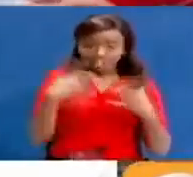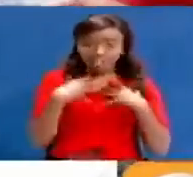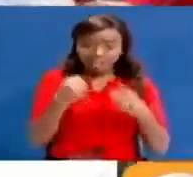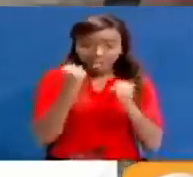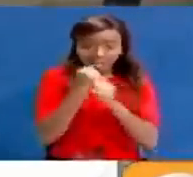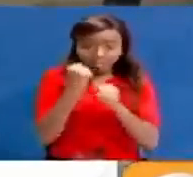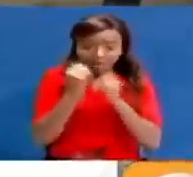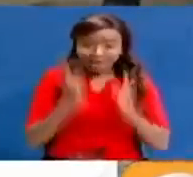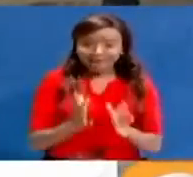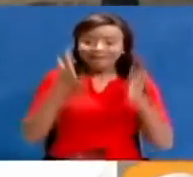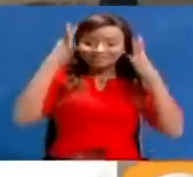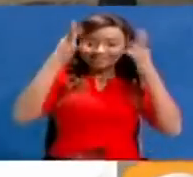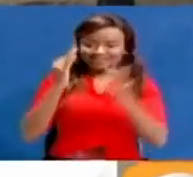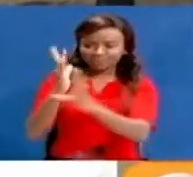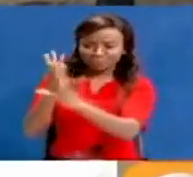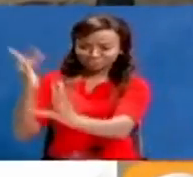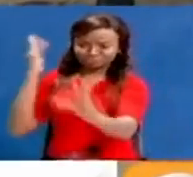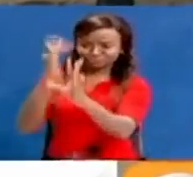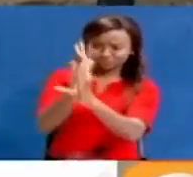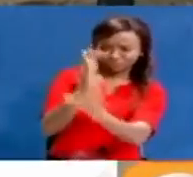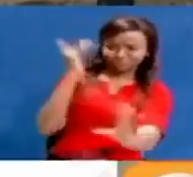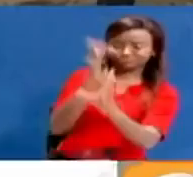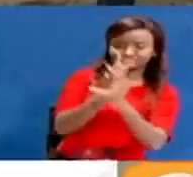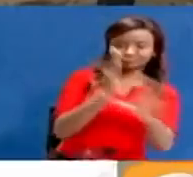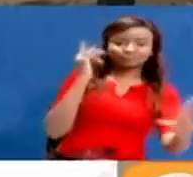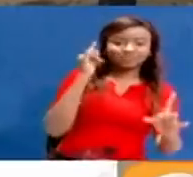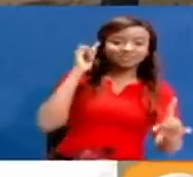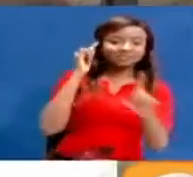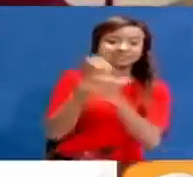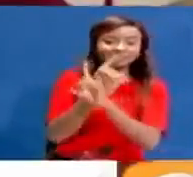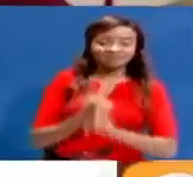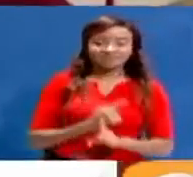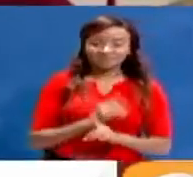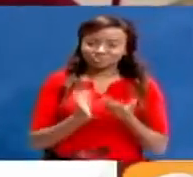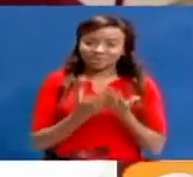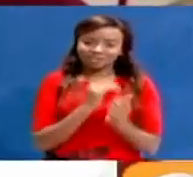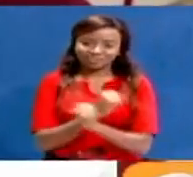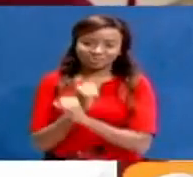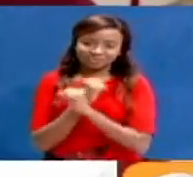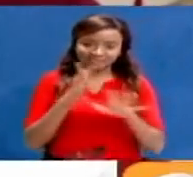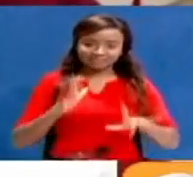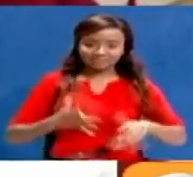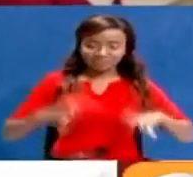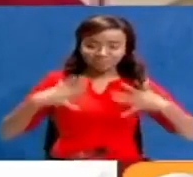afya kuwa na foleni kadhaa kutoa huduma bila ya kuhatarisha maisha.